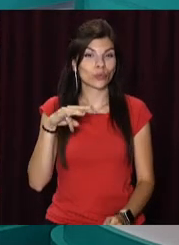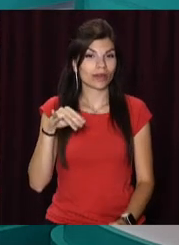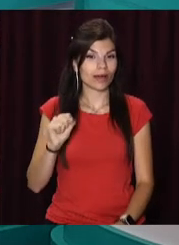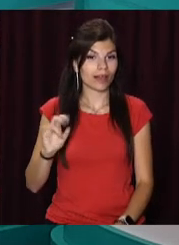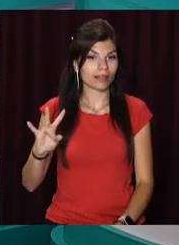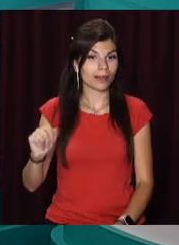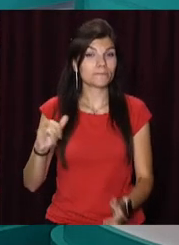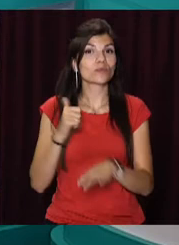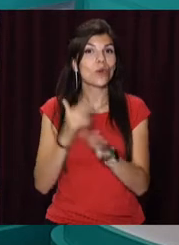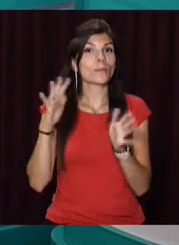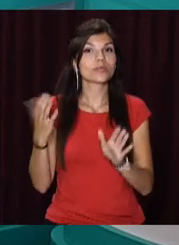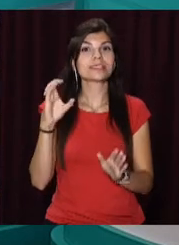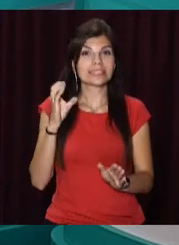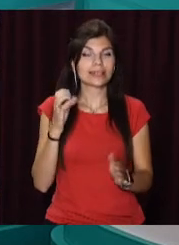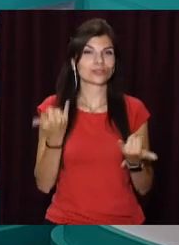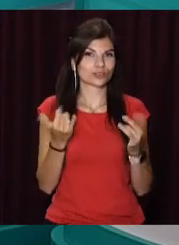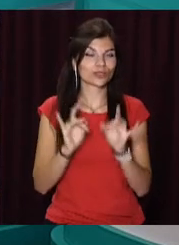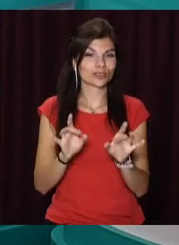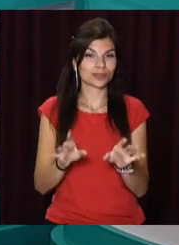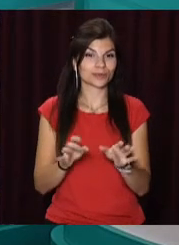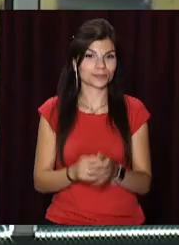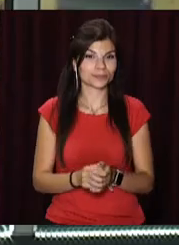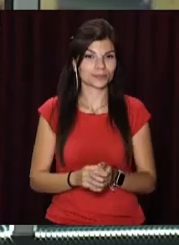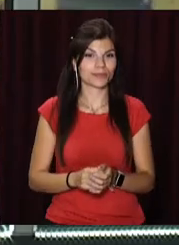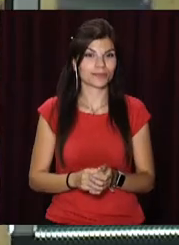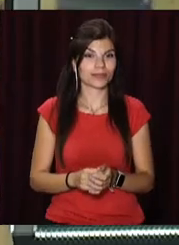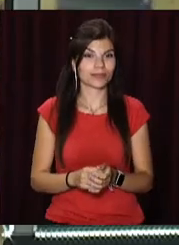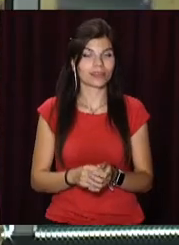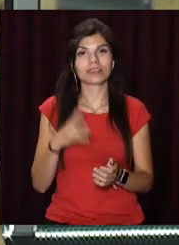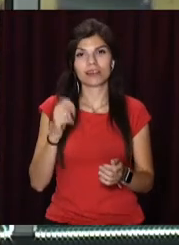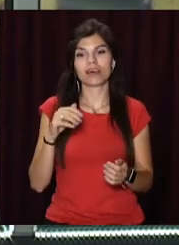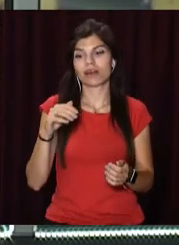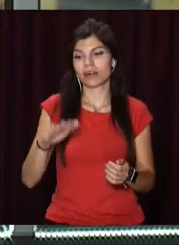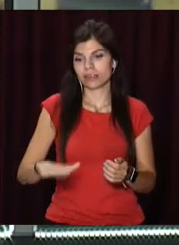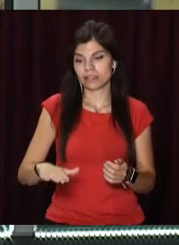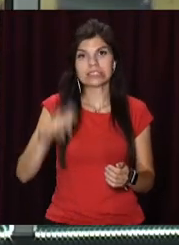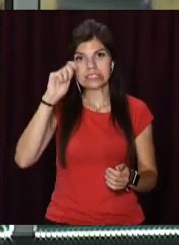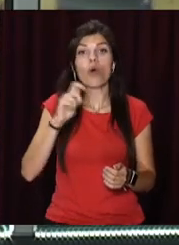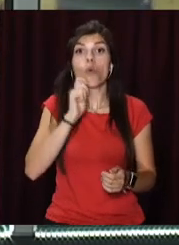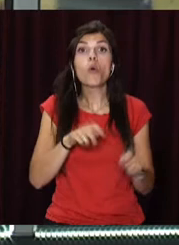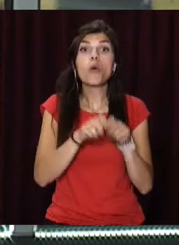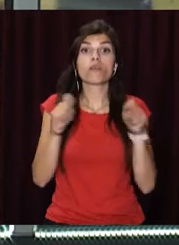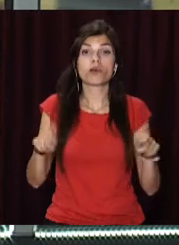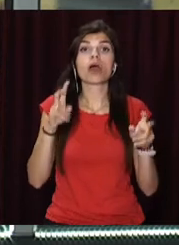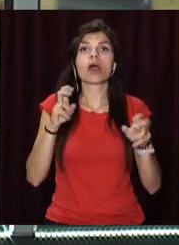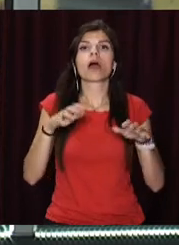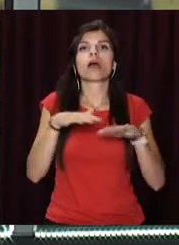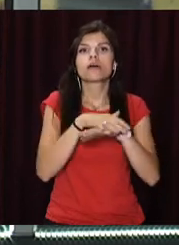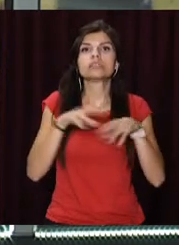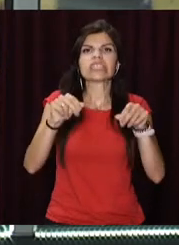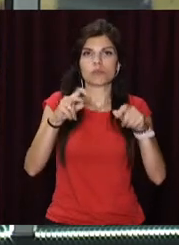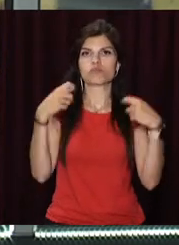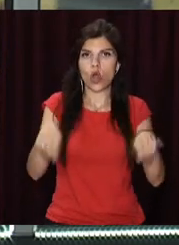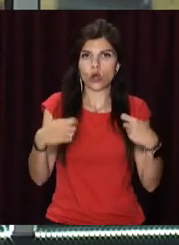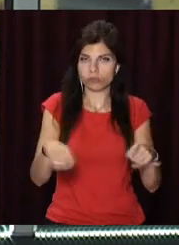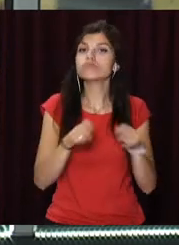Пуговкіна. І про головні події середи дивіться просто зараз. На низькому старті в Україні відкривається ринок землі. Її